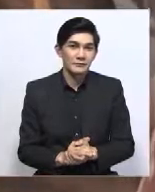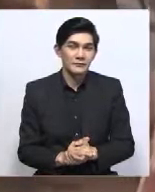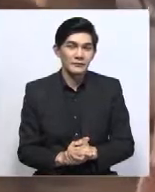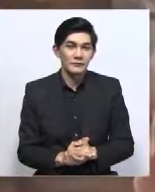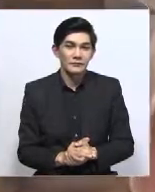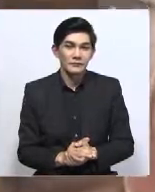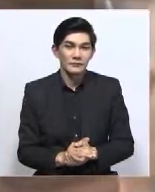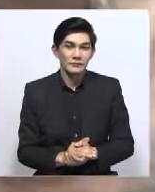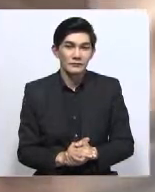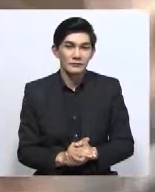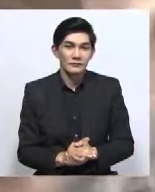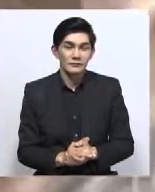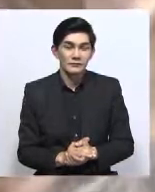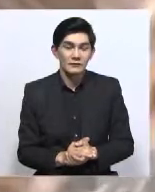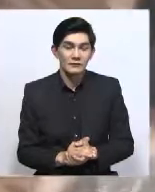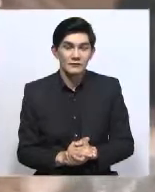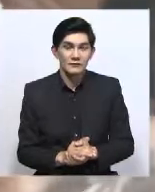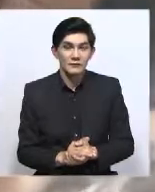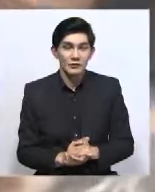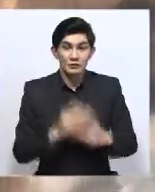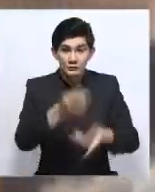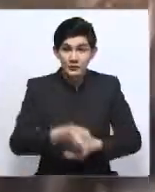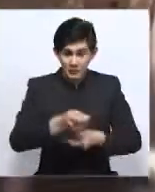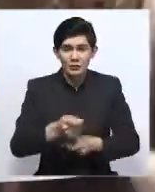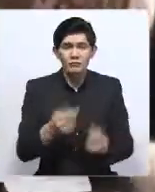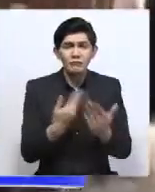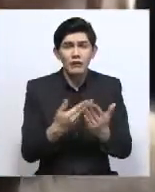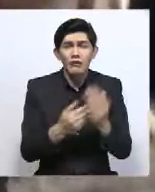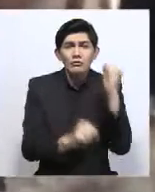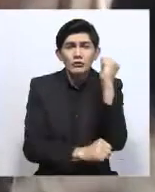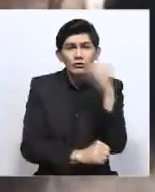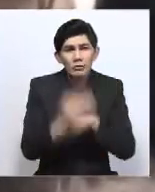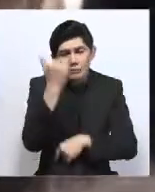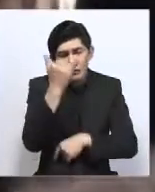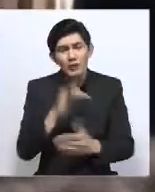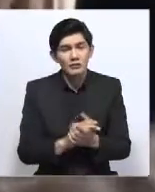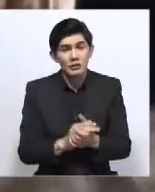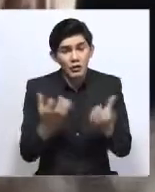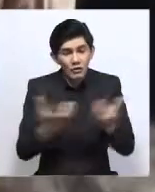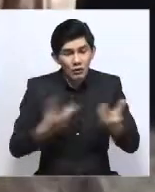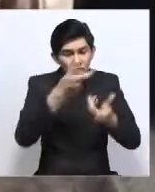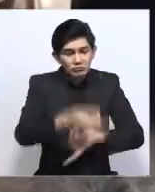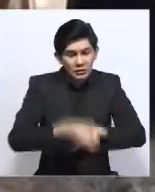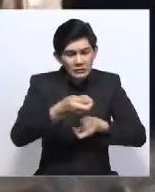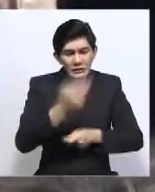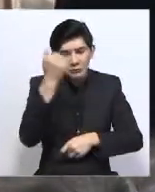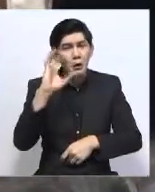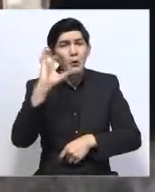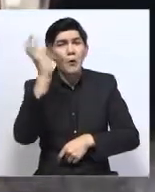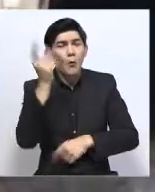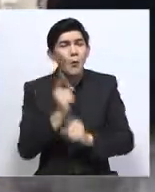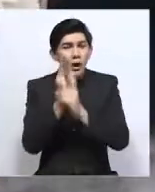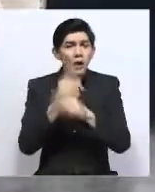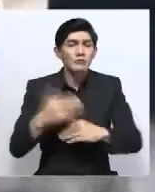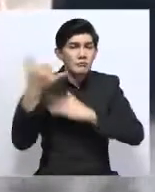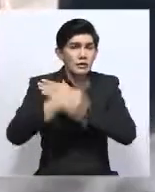วันนี้รัฐบาลเขาไปห่วงเรื่องเกษตรกรนะรายได้มันน้อยลงทุกวันเพราะว่าผลผลิตการเกษตรมันเป็นอย่างนี้โลกเป็นอย่างนี้เพราะทุกประเทศเขากำ